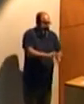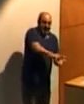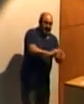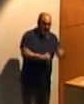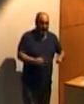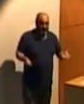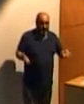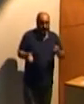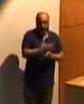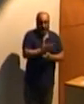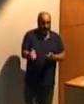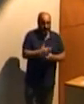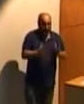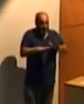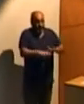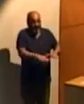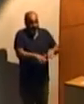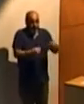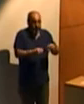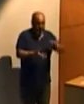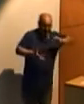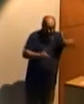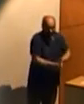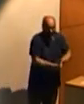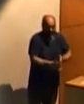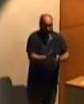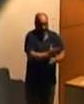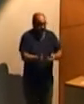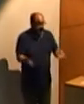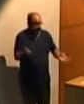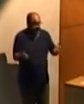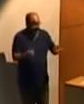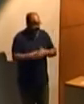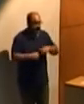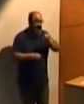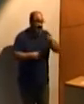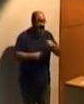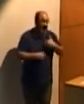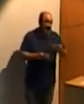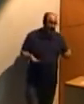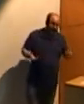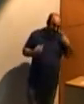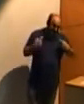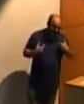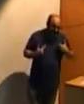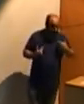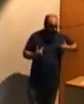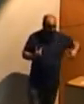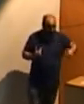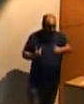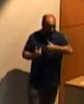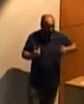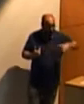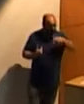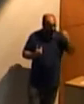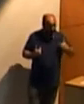c'est ce que j'ai dit tout à l'heure ainsi la question que je me pose moi c'est de me dire mais finalement sommes-nous nous